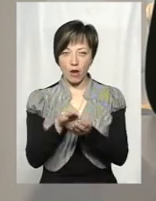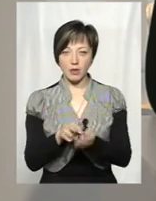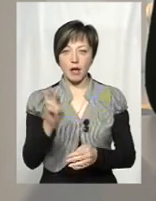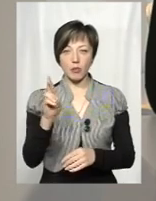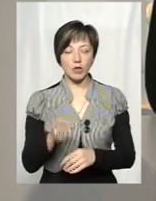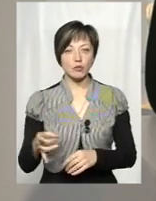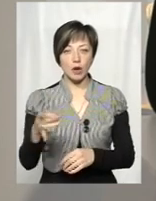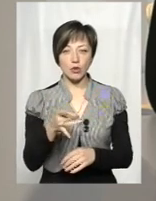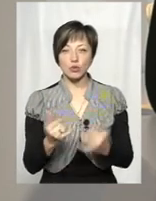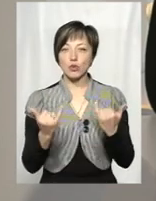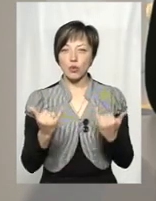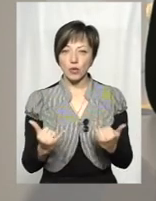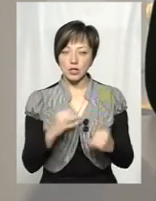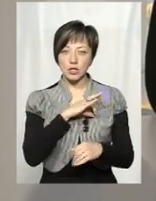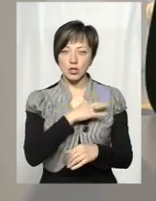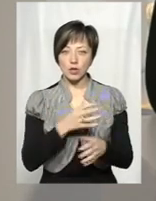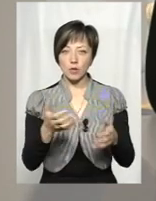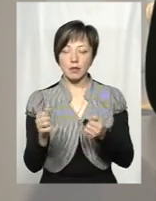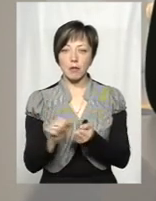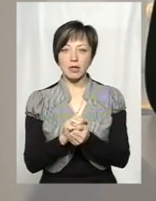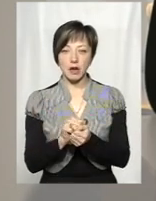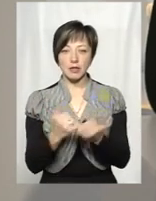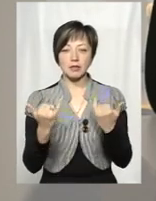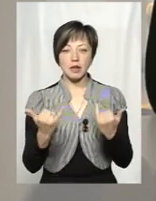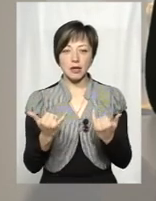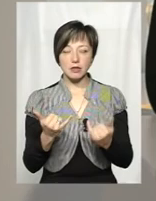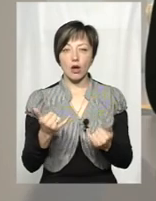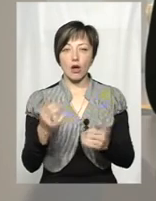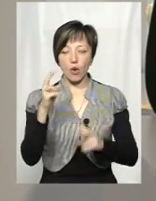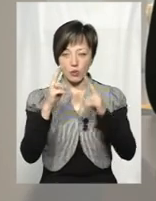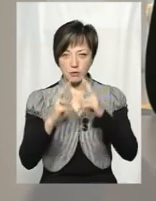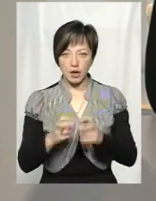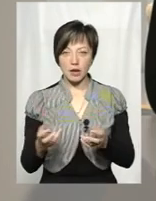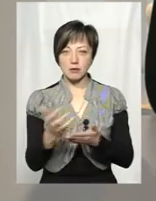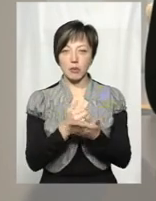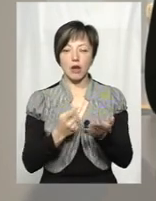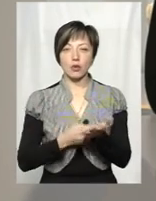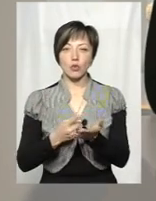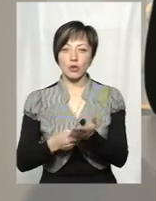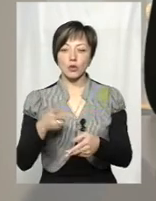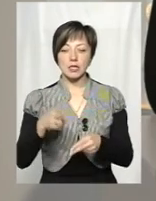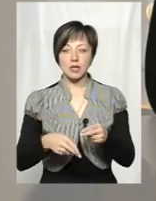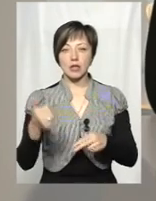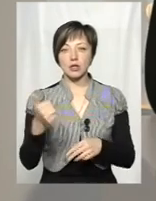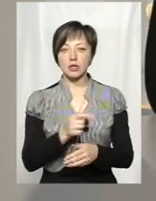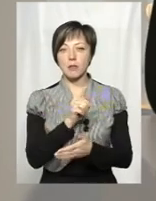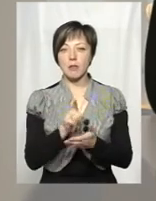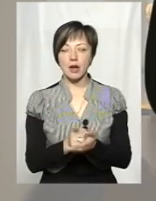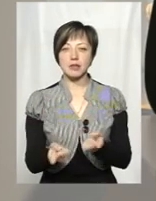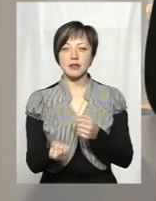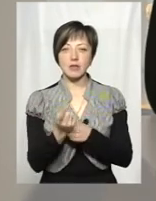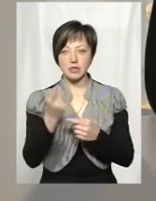районі, тільки сьогодні слідчий отримав матеріали, наразі їх розбирає, збирає докази. До кінця тижня має